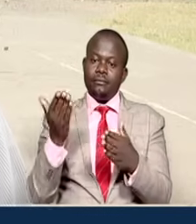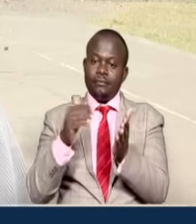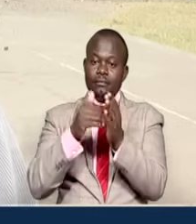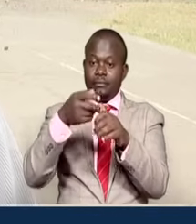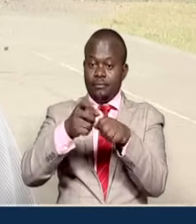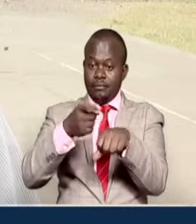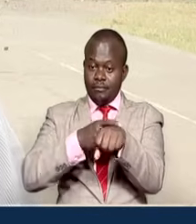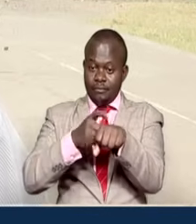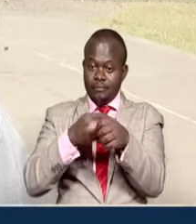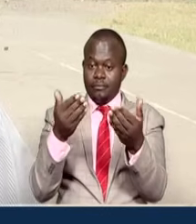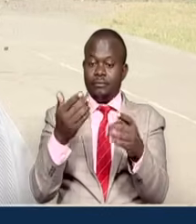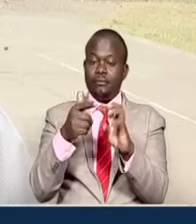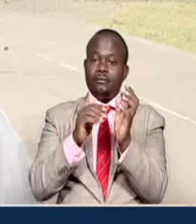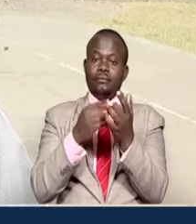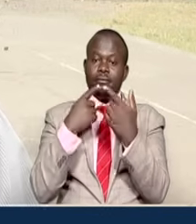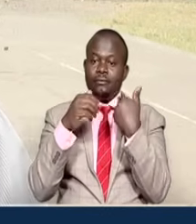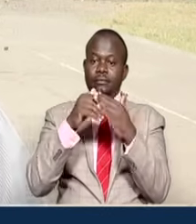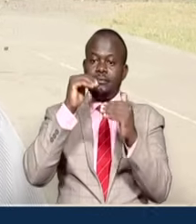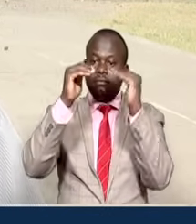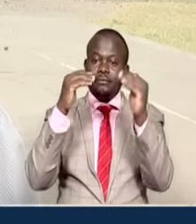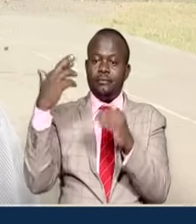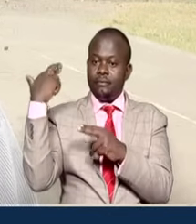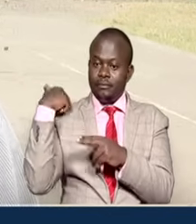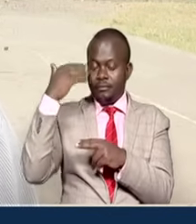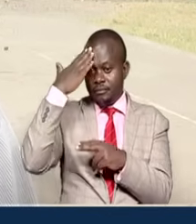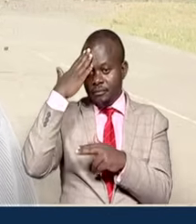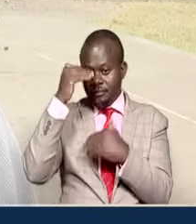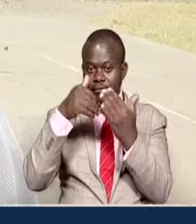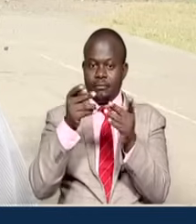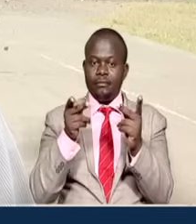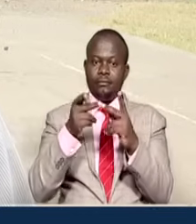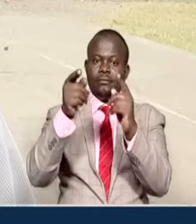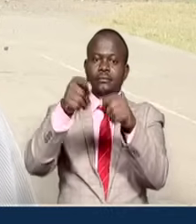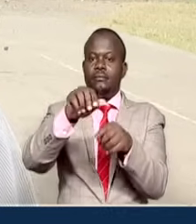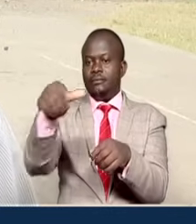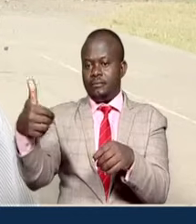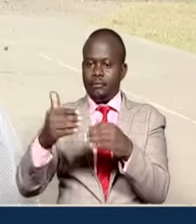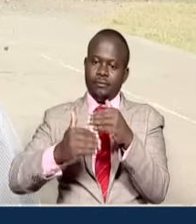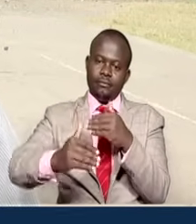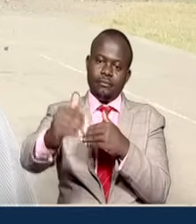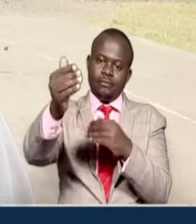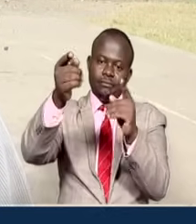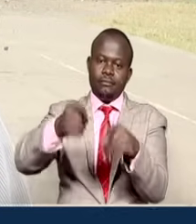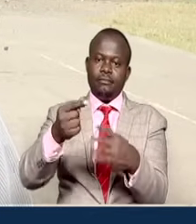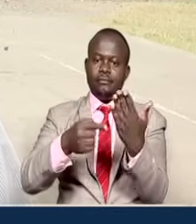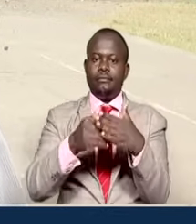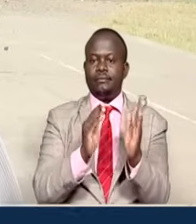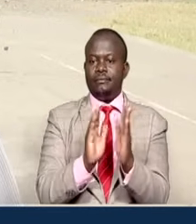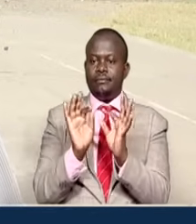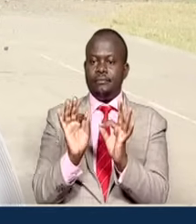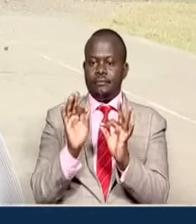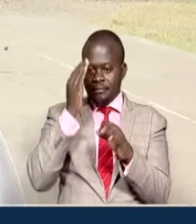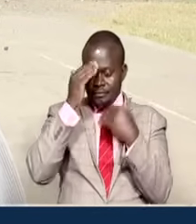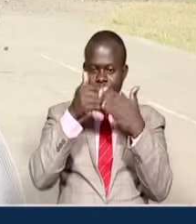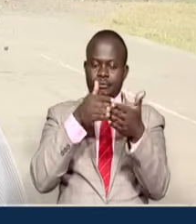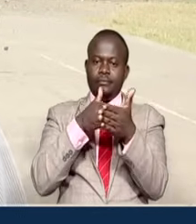Musanze, ariko turimo turavugana n'inzego zibishinzwe kugira ngo aho tugiye kujya ahandi tuzasanga byose bitunganye kugira ngo ingamba